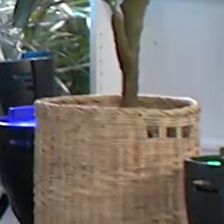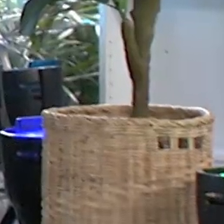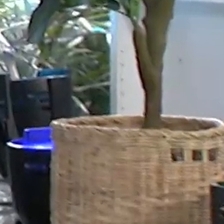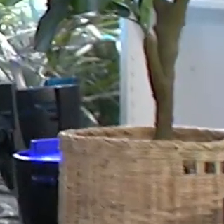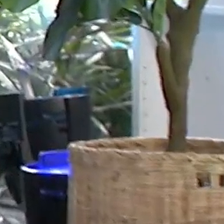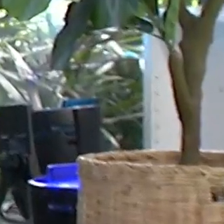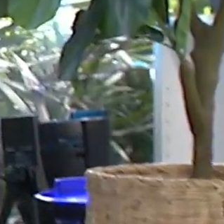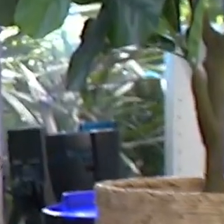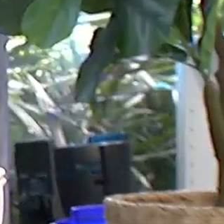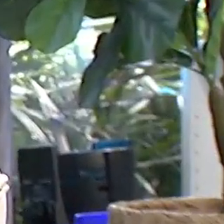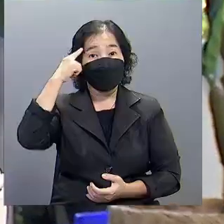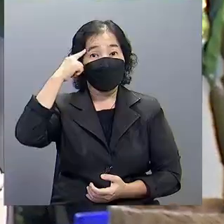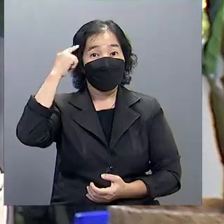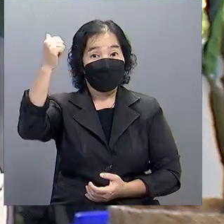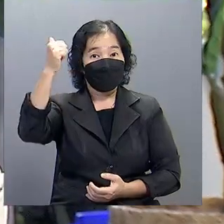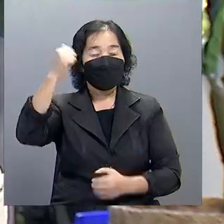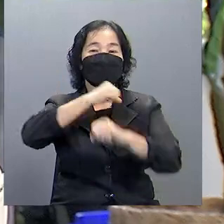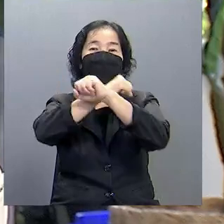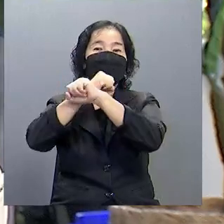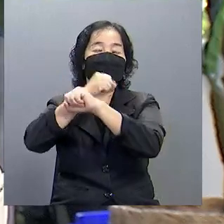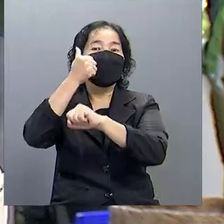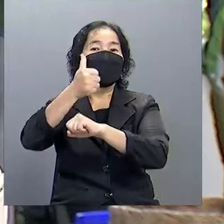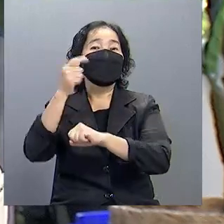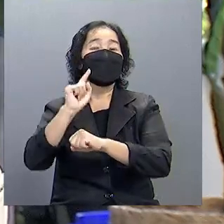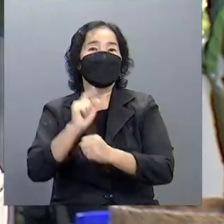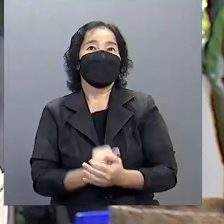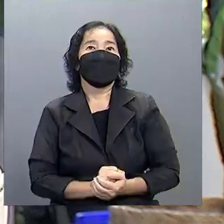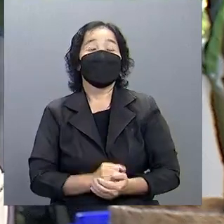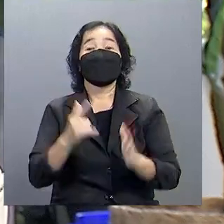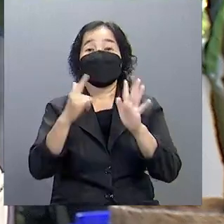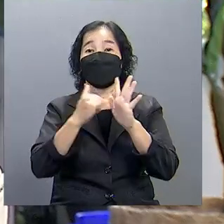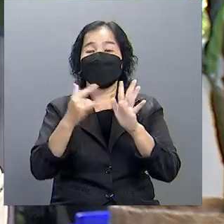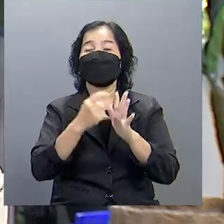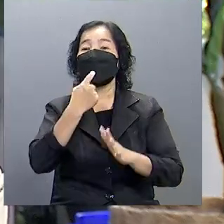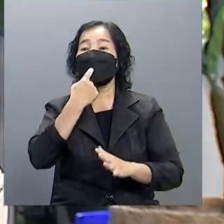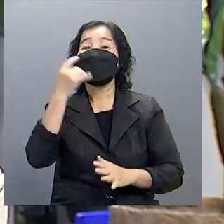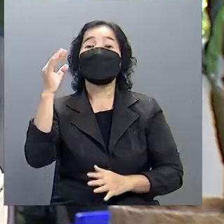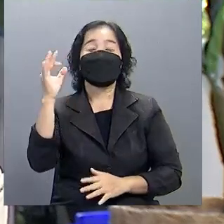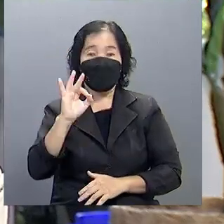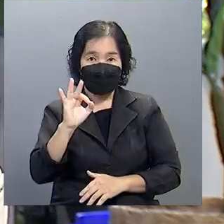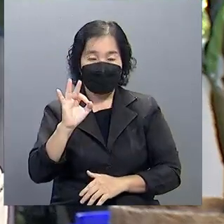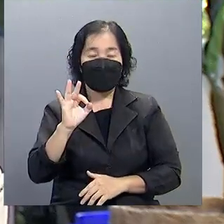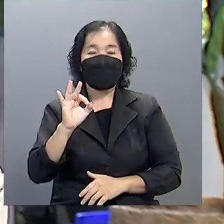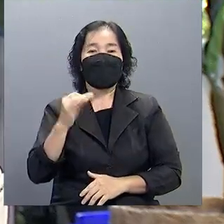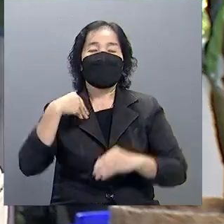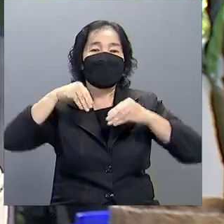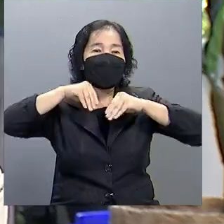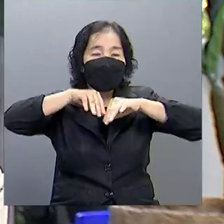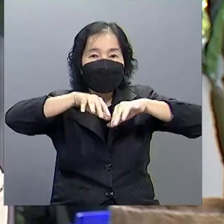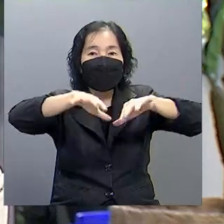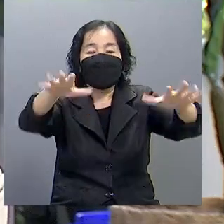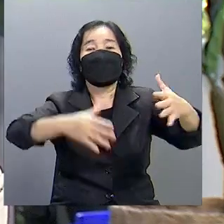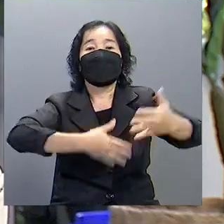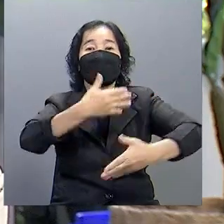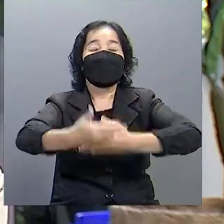รู้ทันกันได้ค่ะคุณผู้ชมยาลิ้นฟ้าหรือว่าโลหิตเน่านะคะที่ถูกเผยแพร่ขายกันอยู่